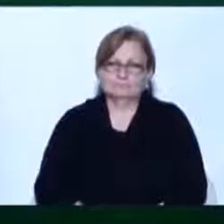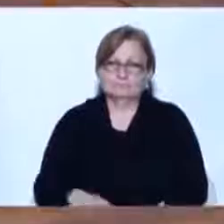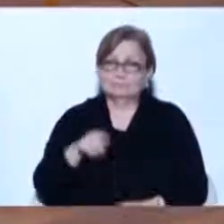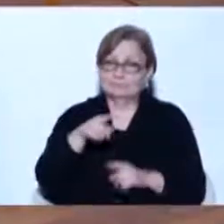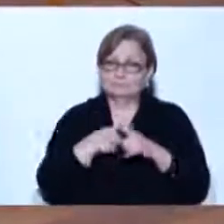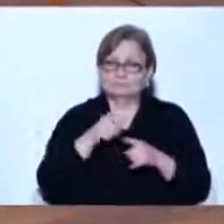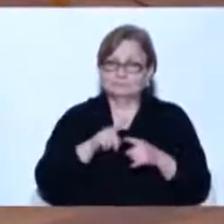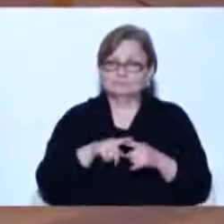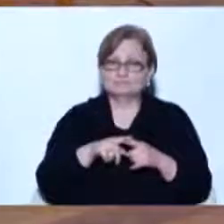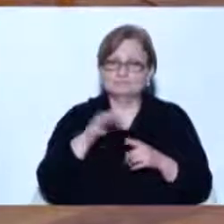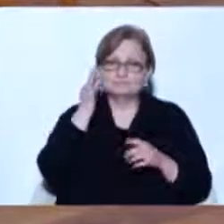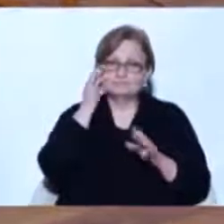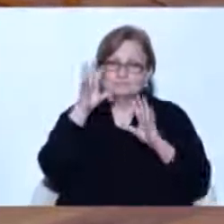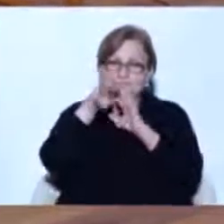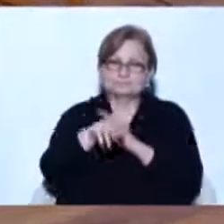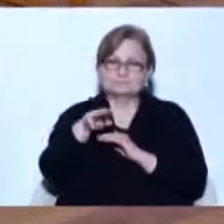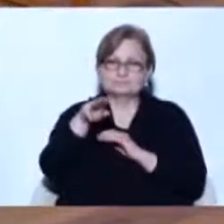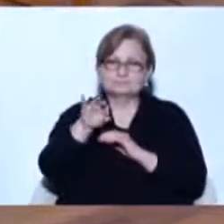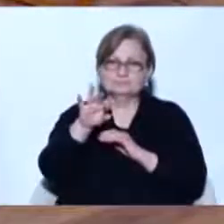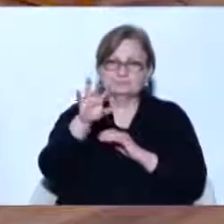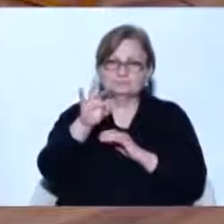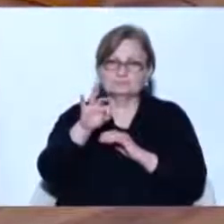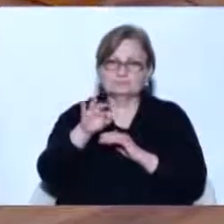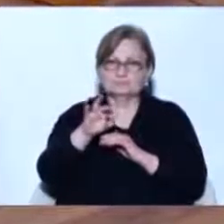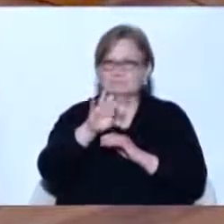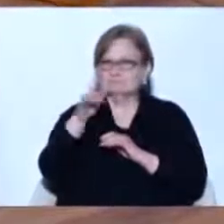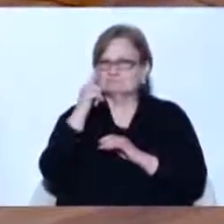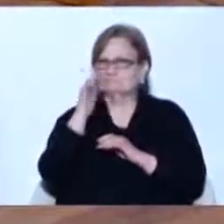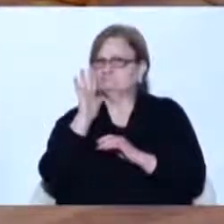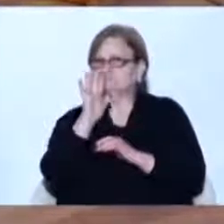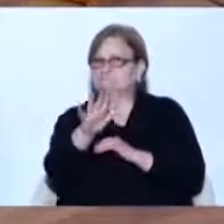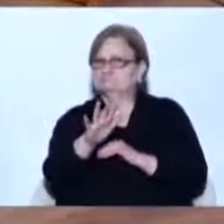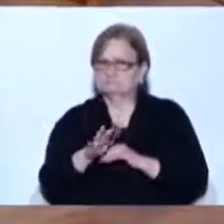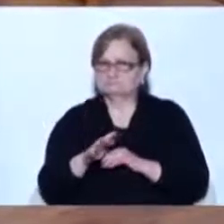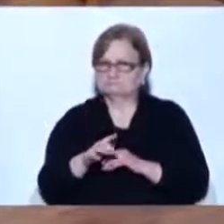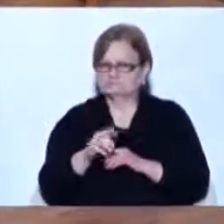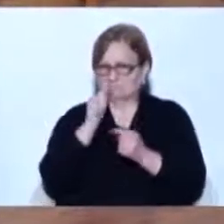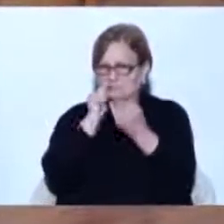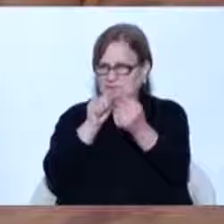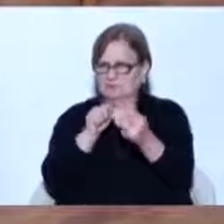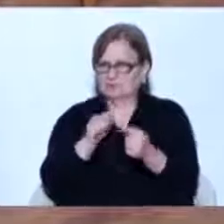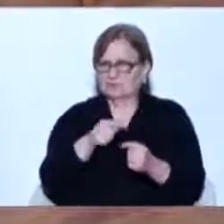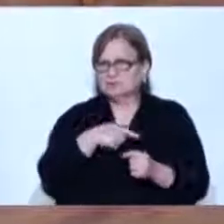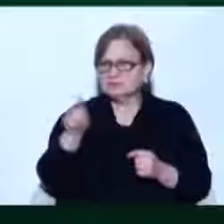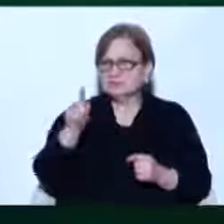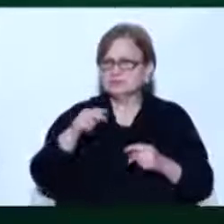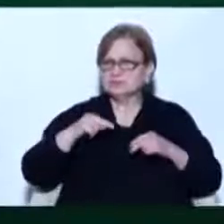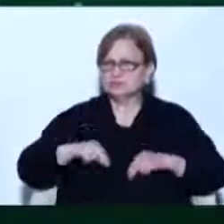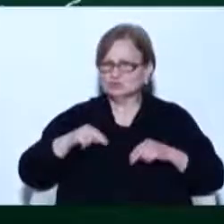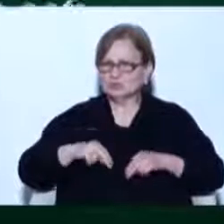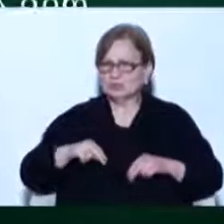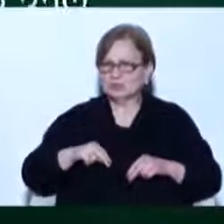გამო საფუტკრეში ტოტო აითვალ წუნეს. ტოტო იშრომე შვილო